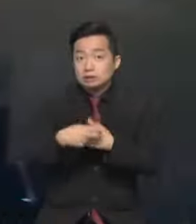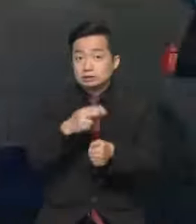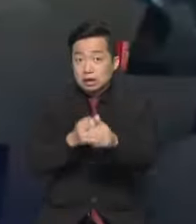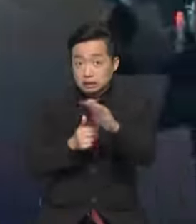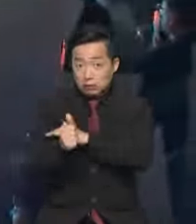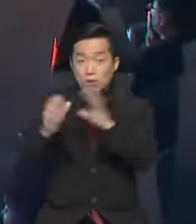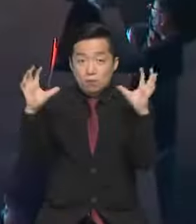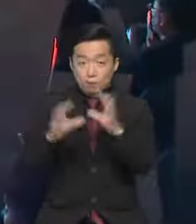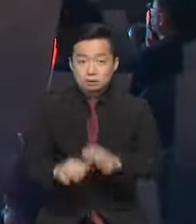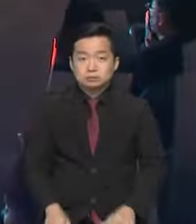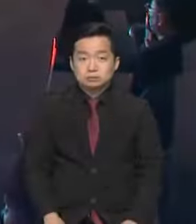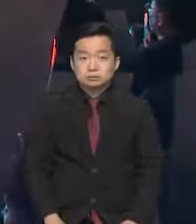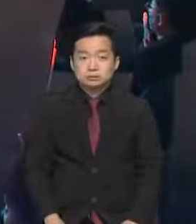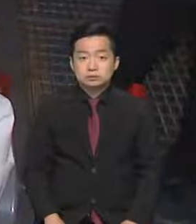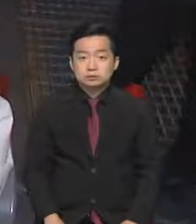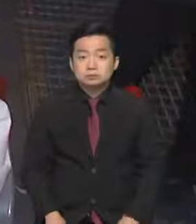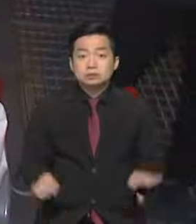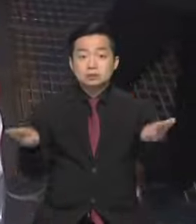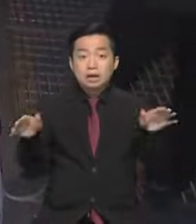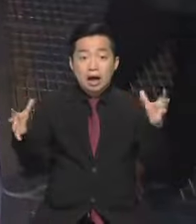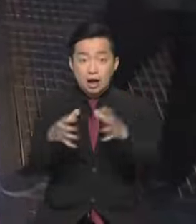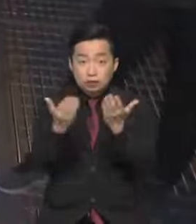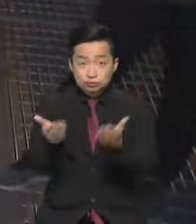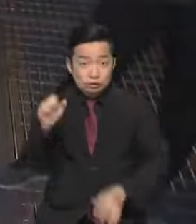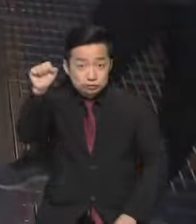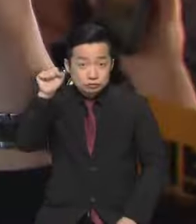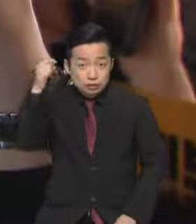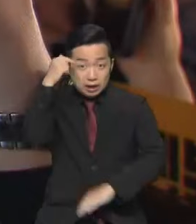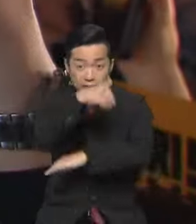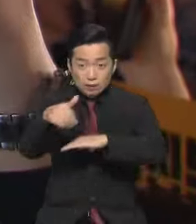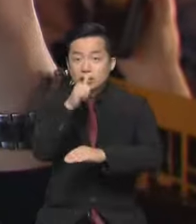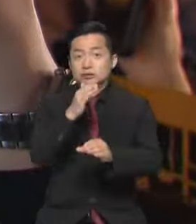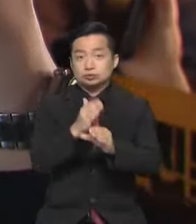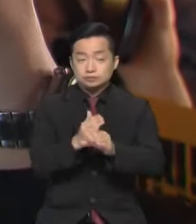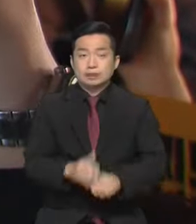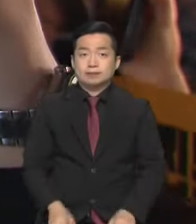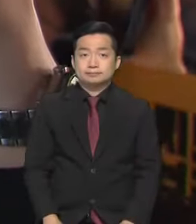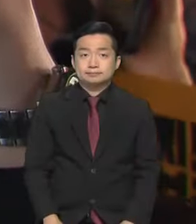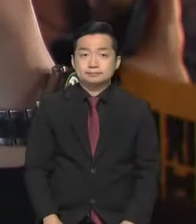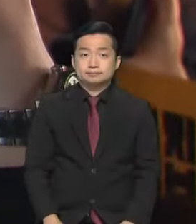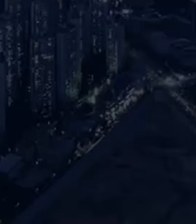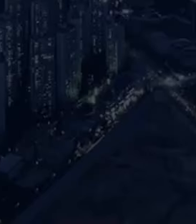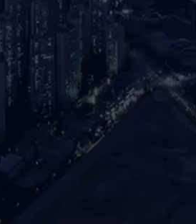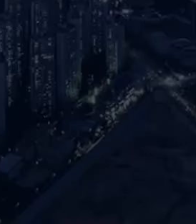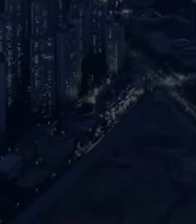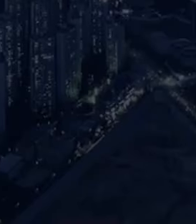대회를 열어 총파업 실시 여부 등을 결정할 방침입니다. SBS 박하정입니다.